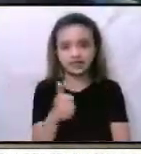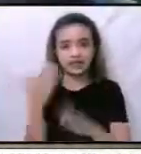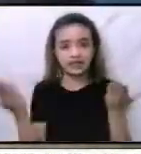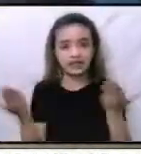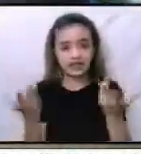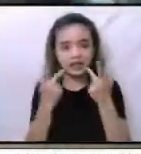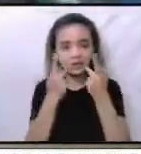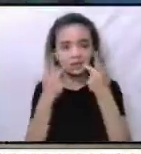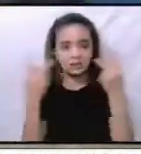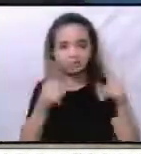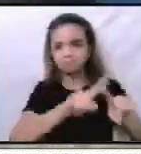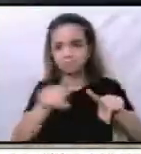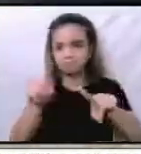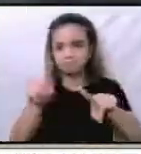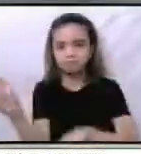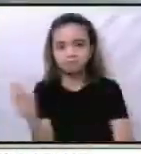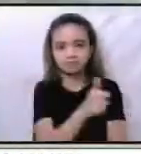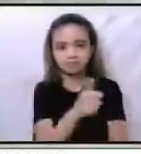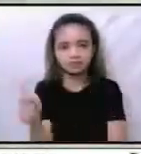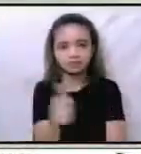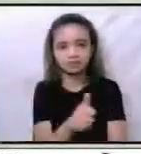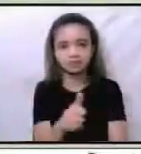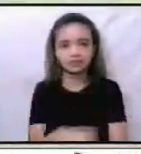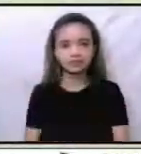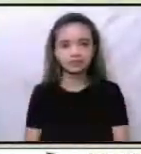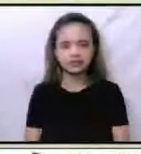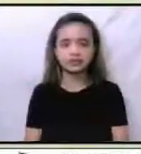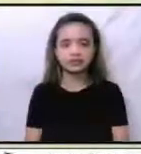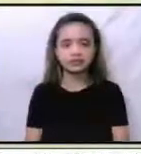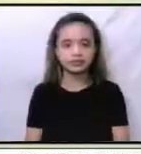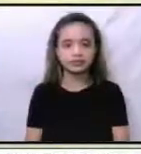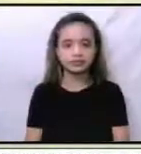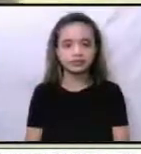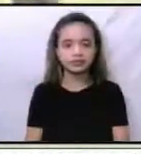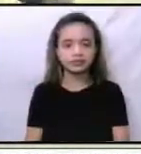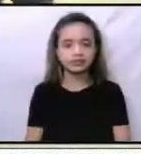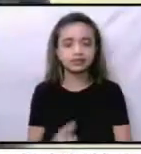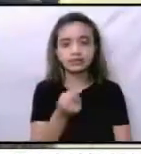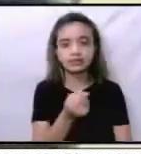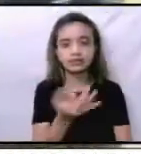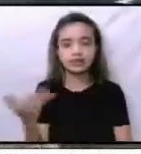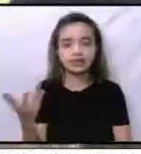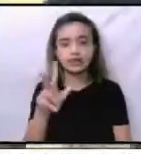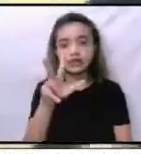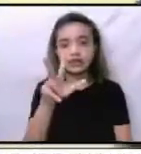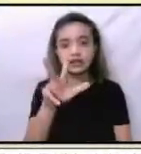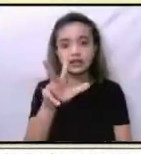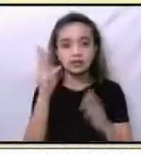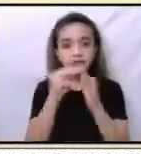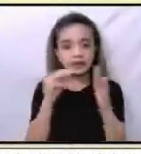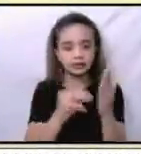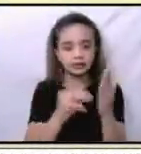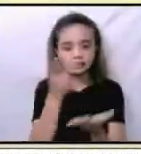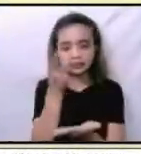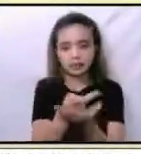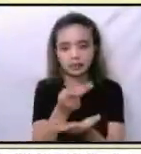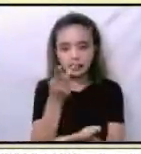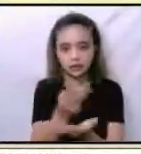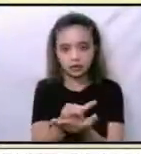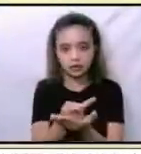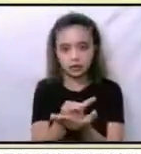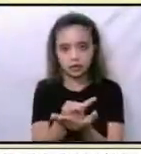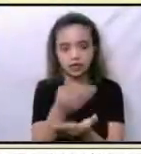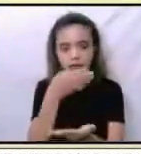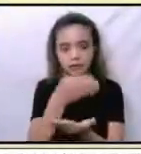transportasyon. Umabot nga po sa binigay na 3 billion pesos ang inalat para doon sa